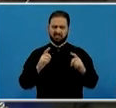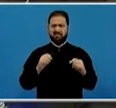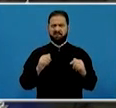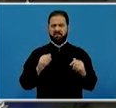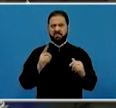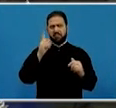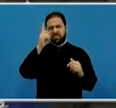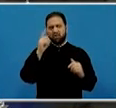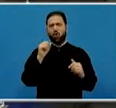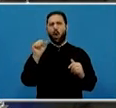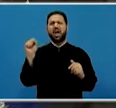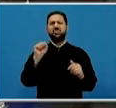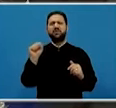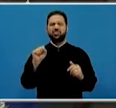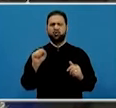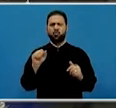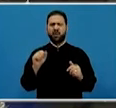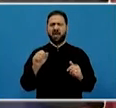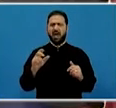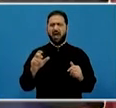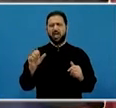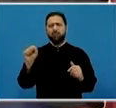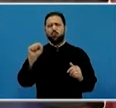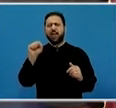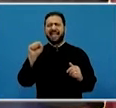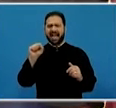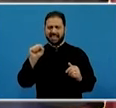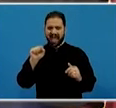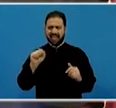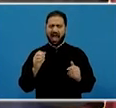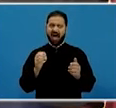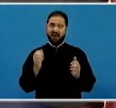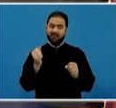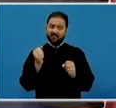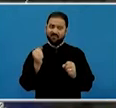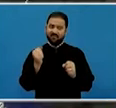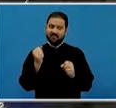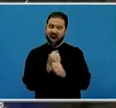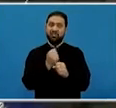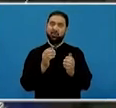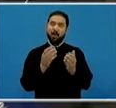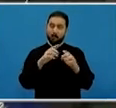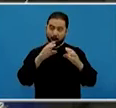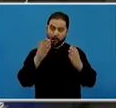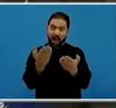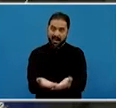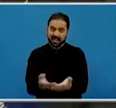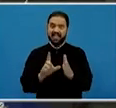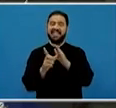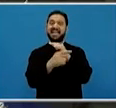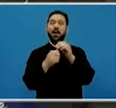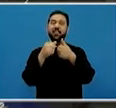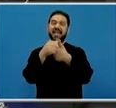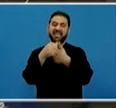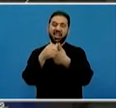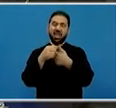că solidaritatea face parte și ea din prietenie, pentru că te simți foarte strâns legat de cel cu